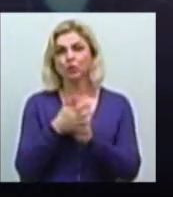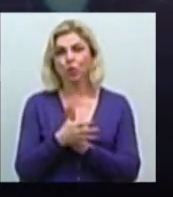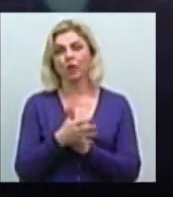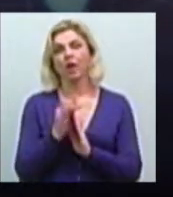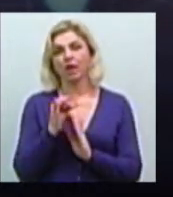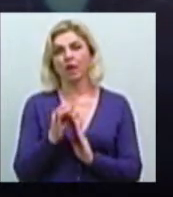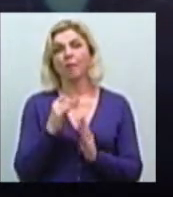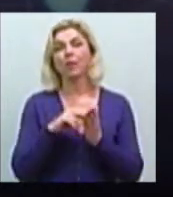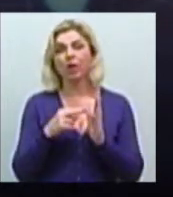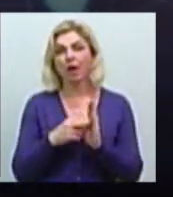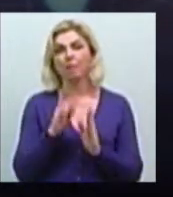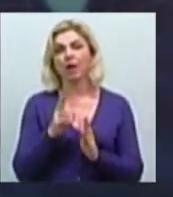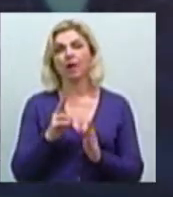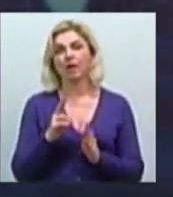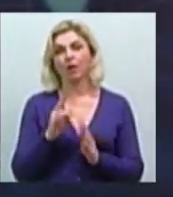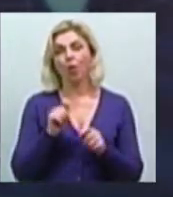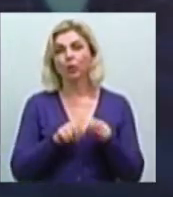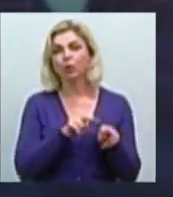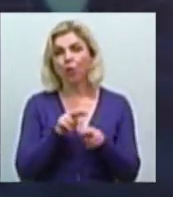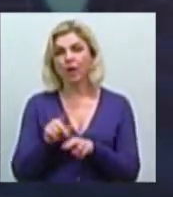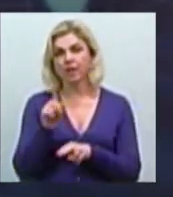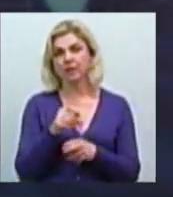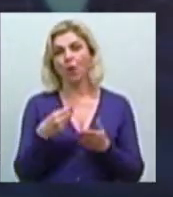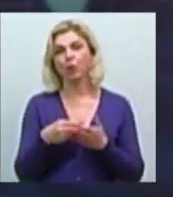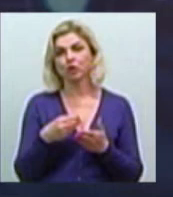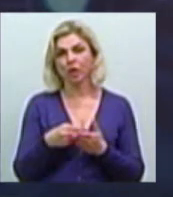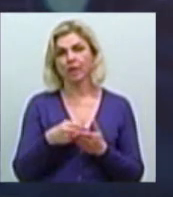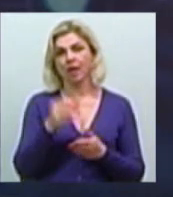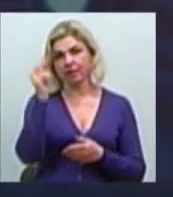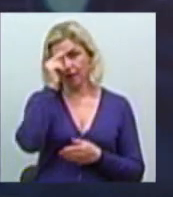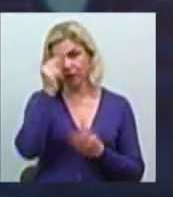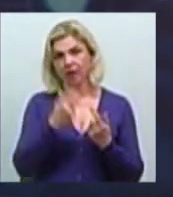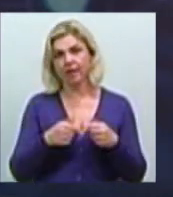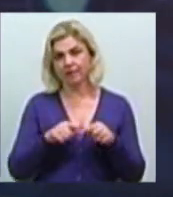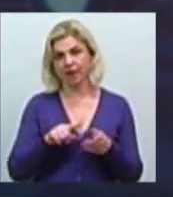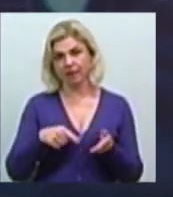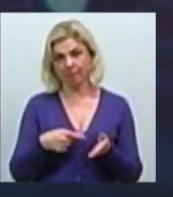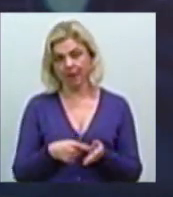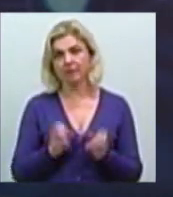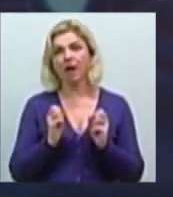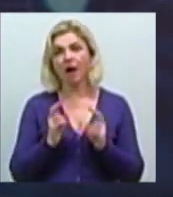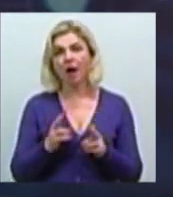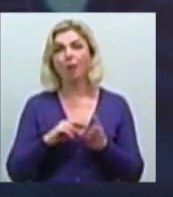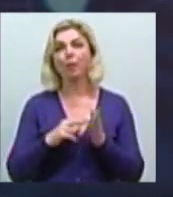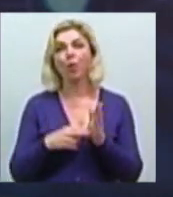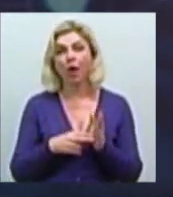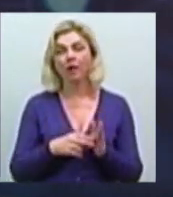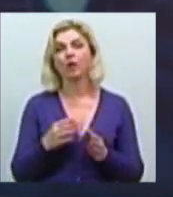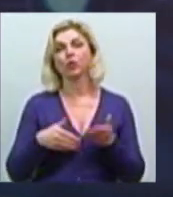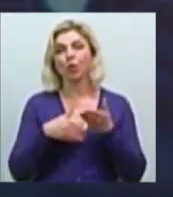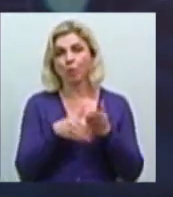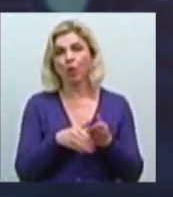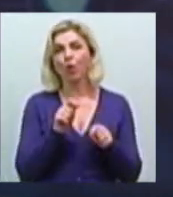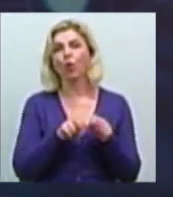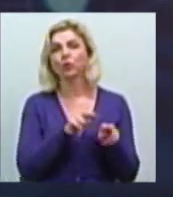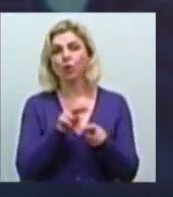школярів, до планування і контролю за бюджетами навчальних закладів міста. Тож, як проєкт допоможе контролювати шкільні